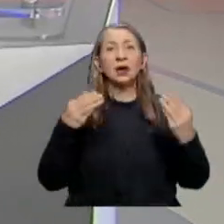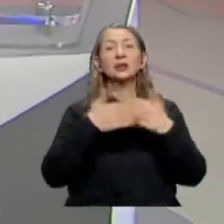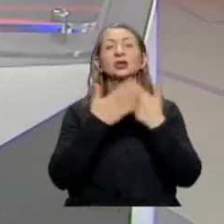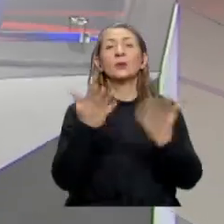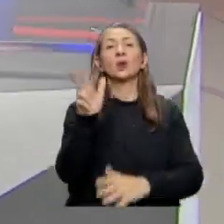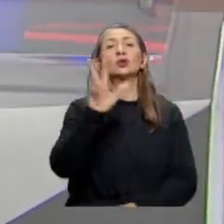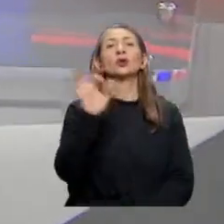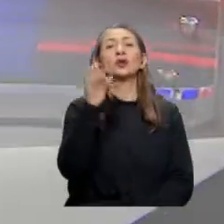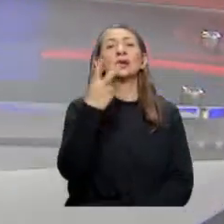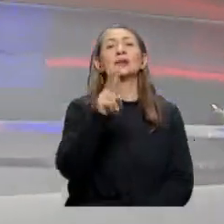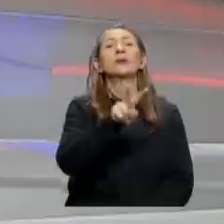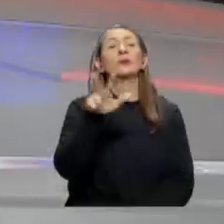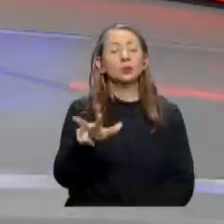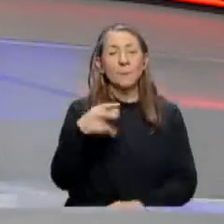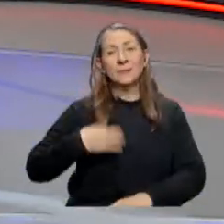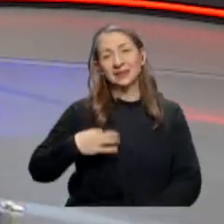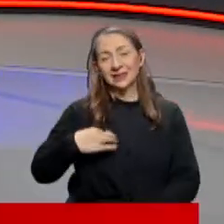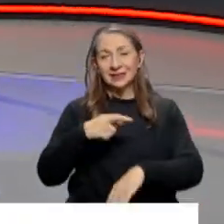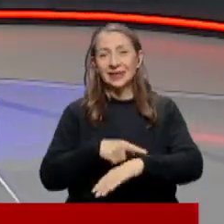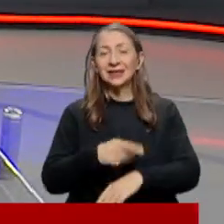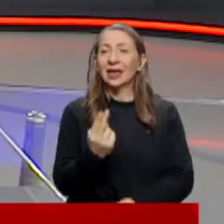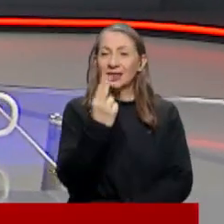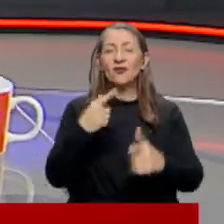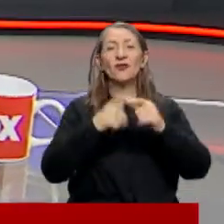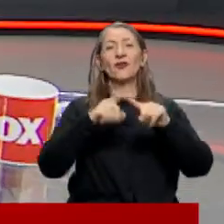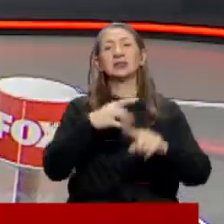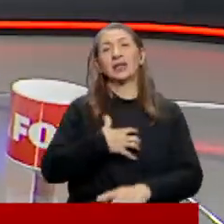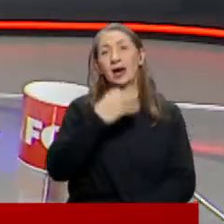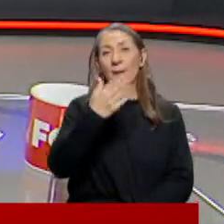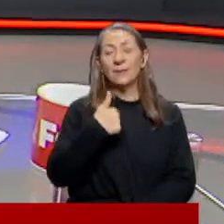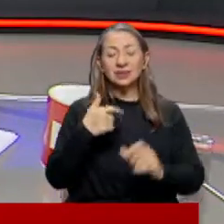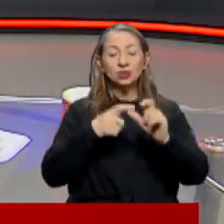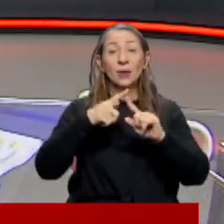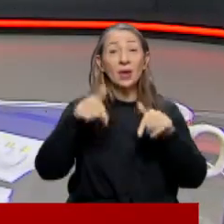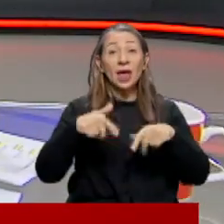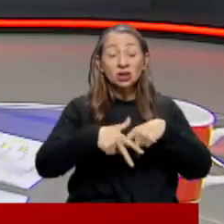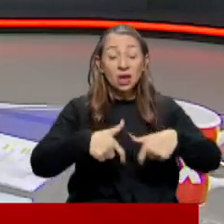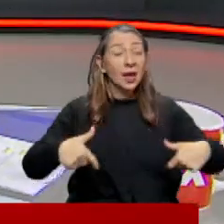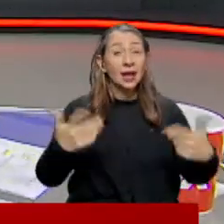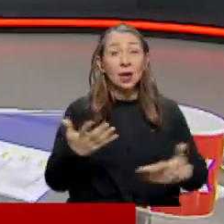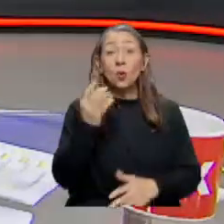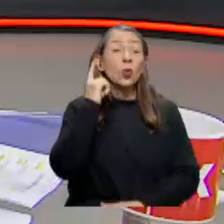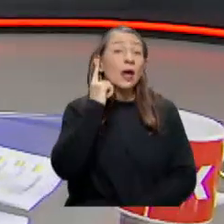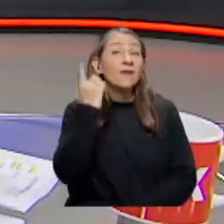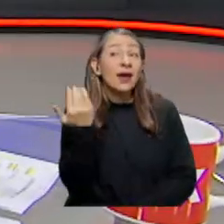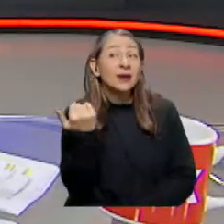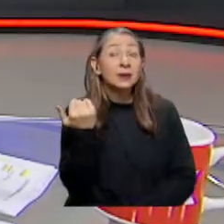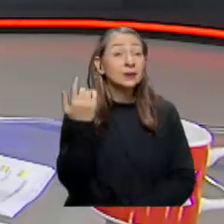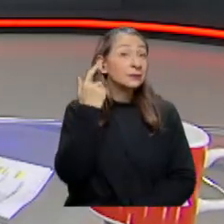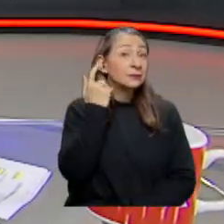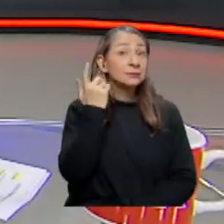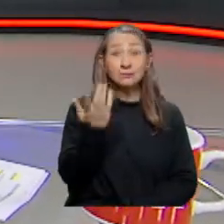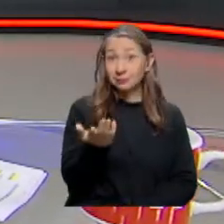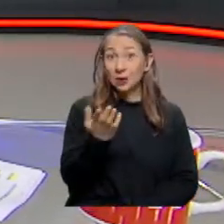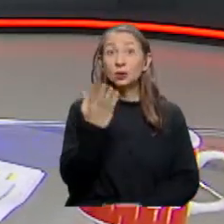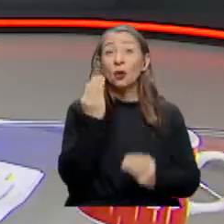İyi akşamlar. 30 Ocak 2023. Pazartesi saat 19. Fox Ana Haber'desiniz. Ben Selçuk Tepeli. Bugünkü etiketimiz kulak ver. Kulak ver